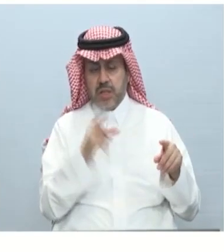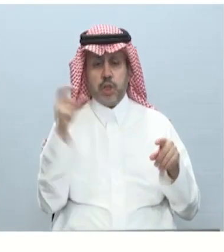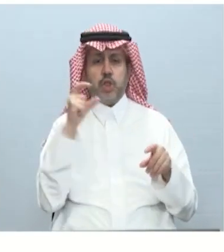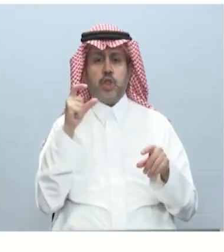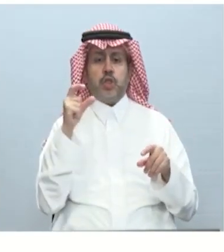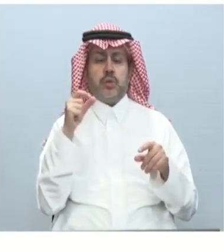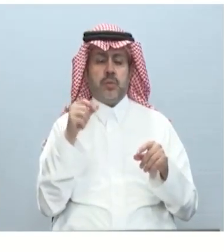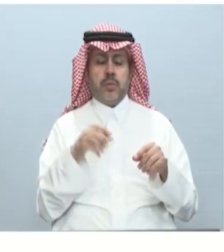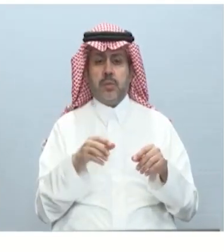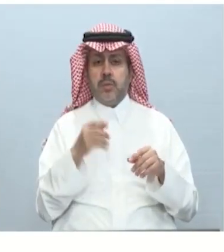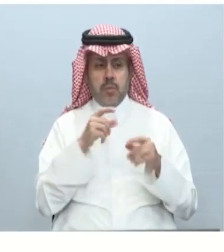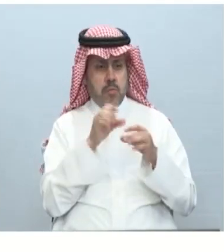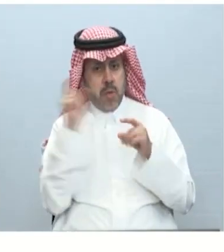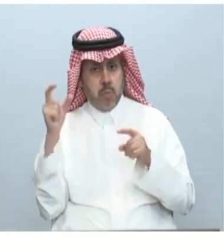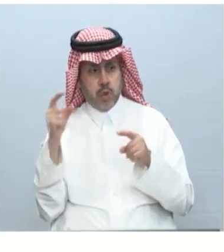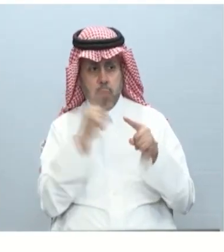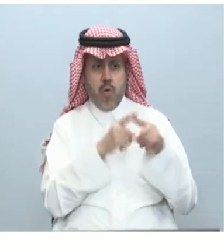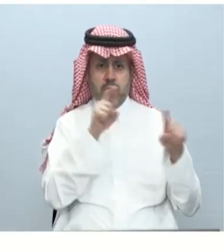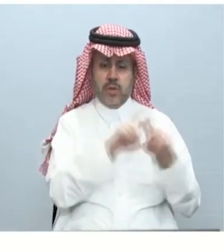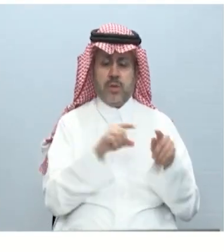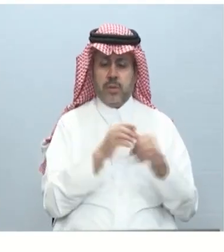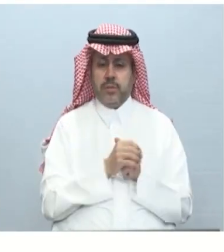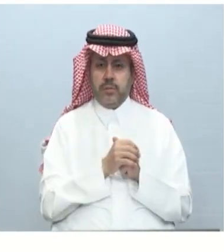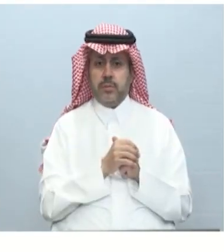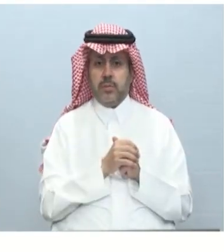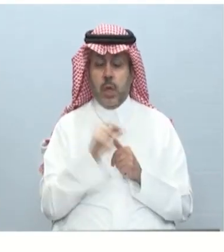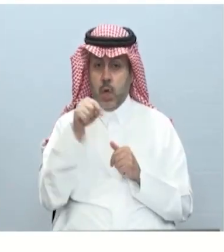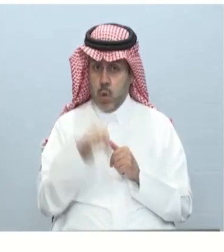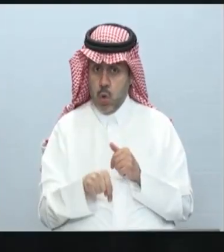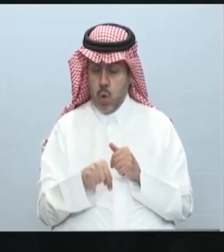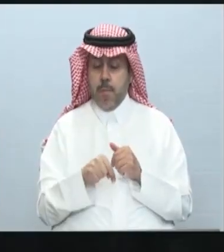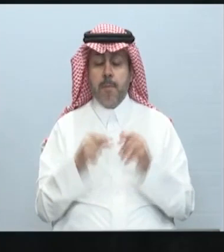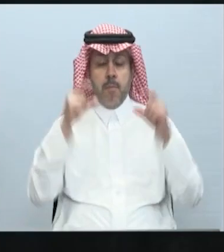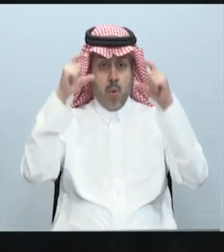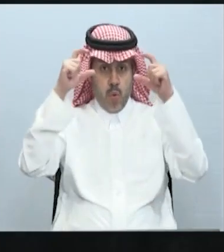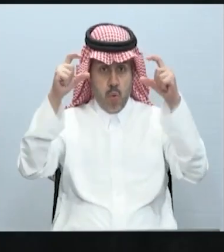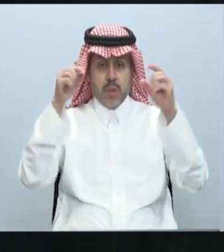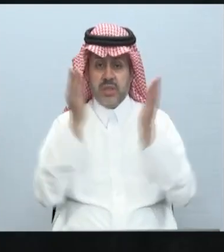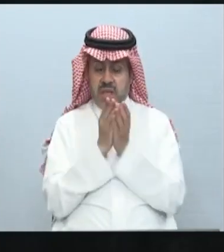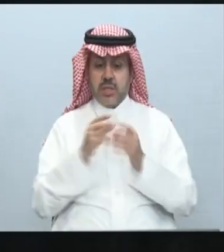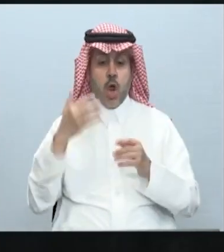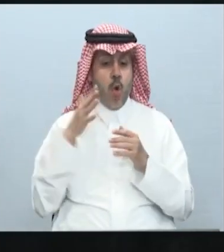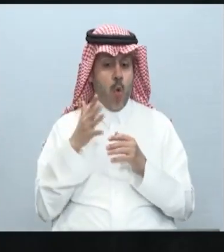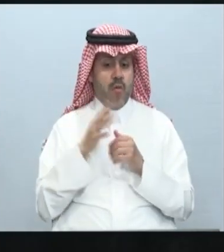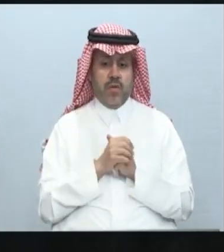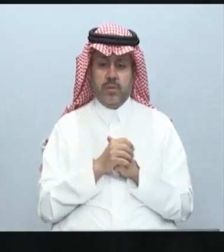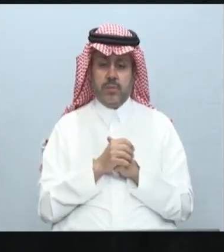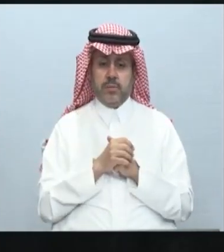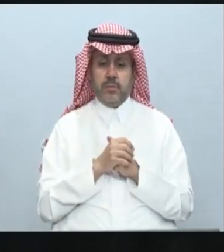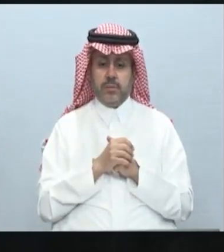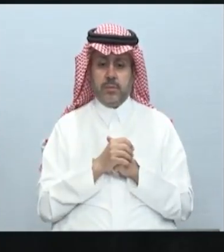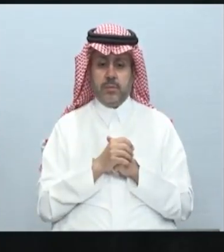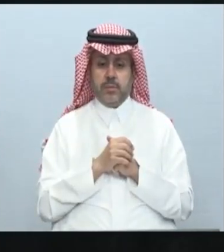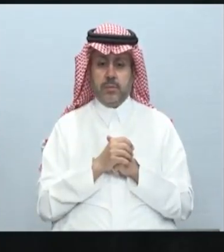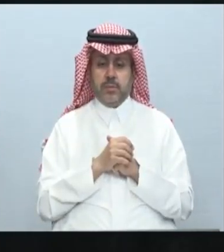درسنا الماضي اليوم معنا باذن الله الخوف اخواني واخواتي بعدما عرفنا هذه الدروس